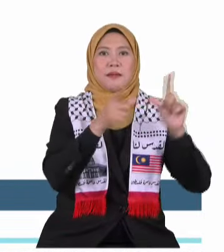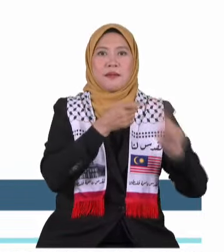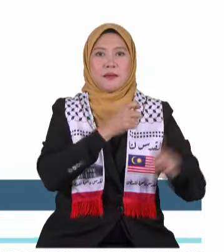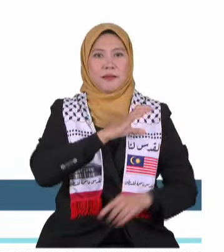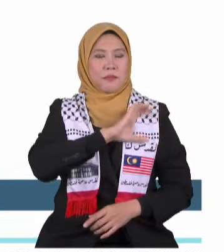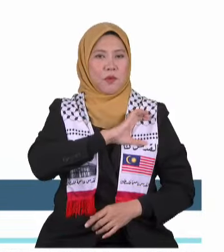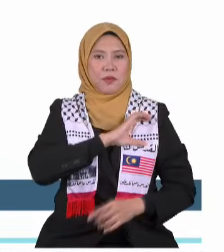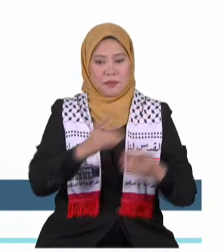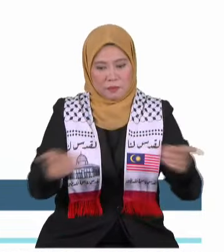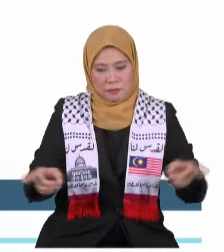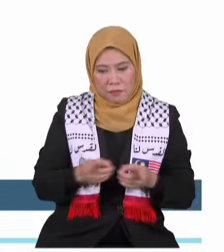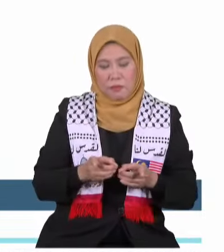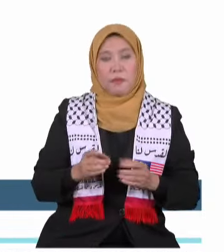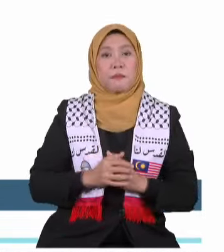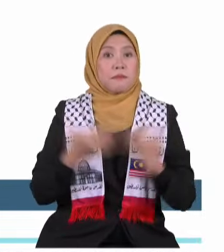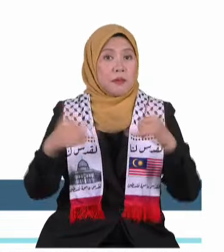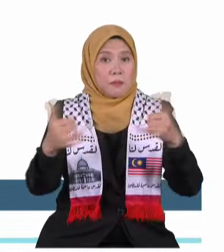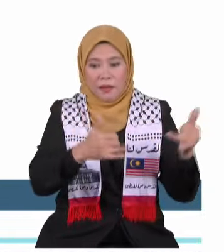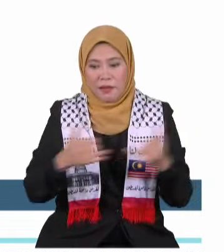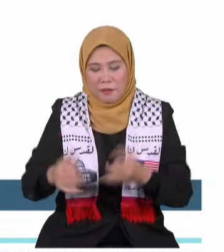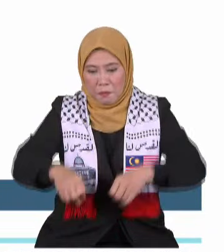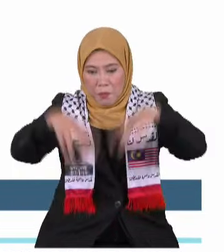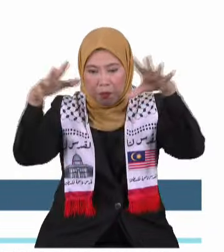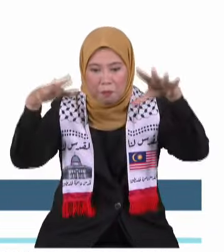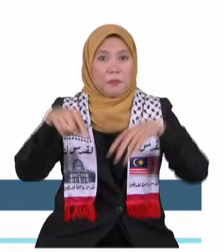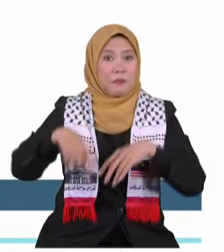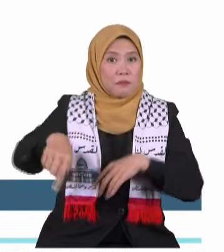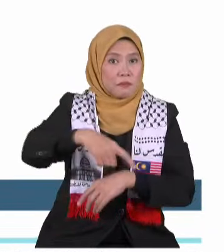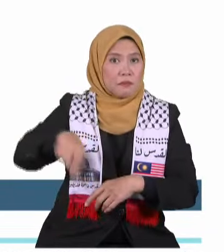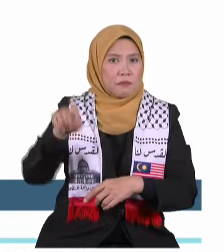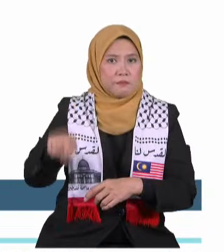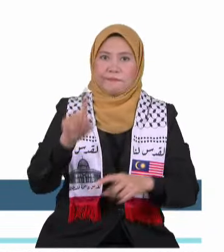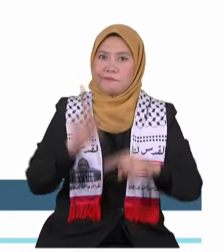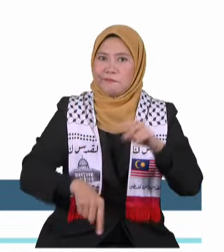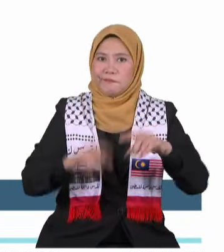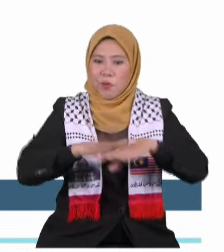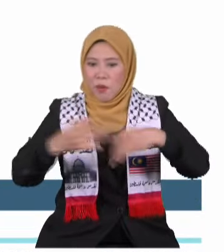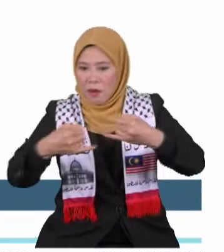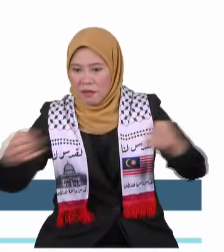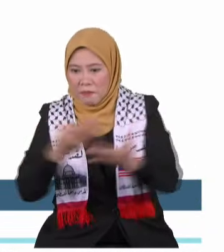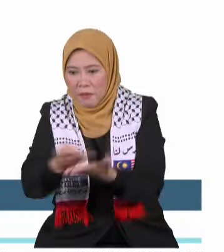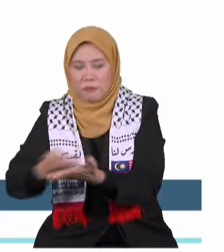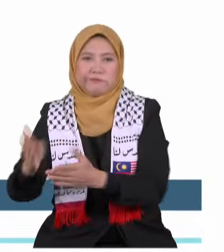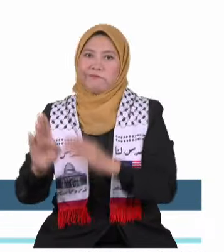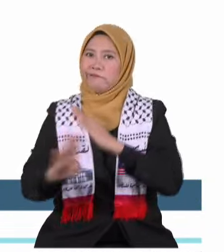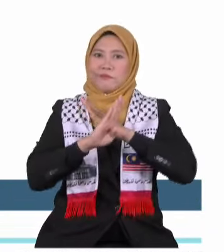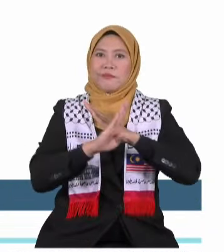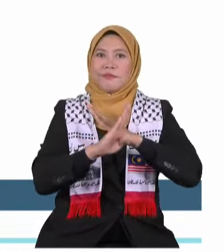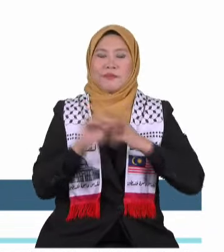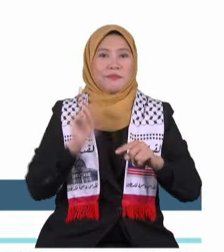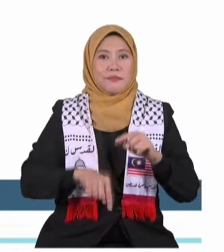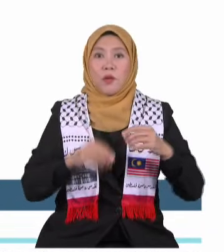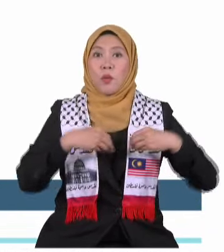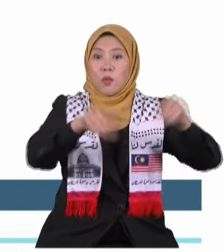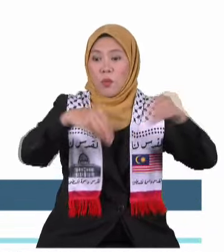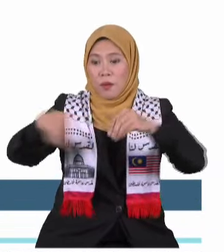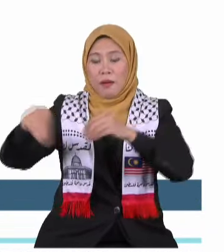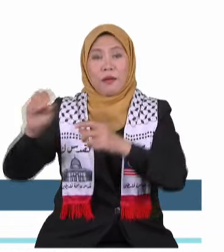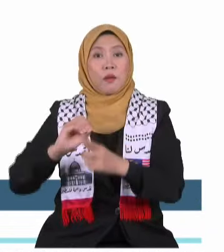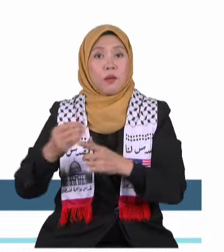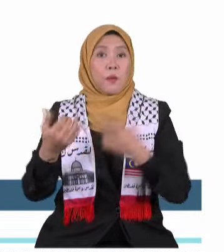daerah penjualan mercun dan bunga api secara dalam talian juga dilarang mereka yang didapat memiliki menjual atau